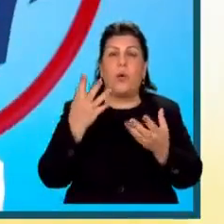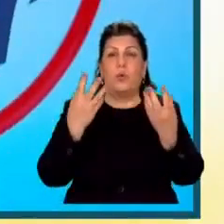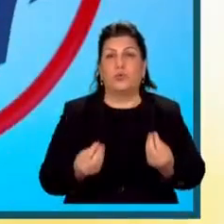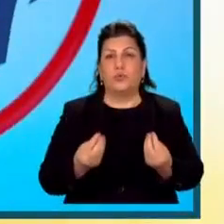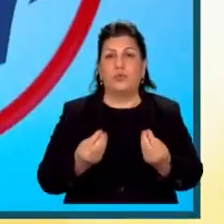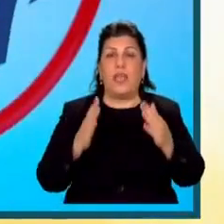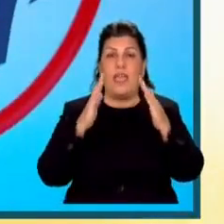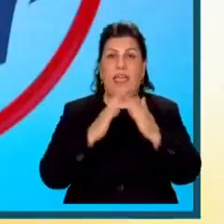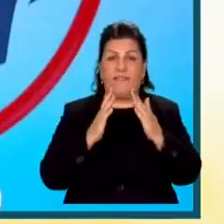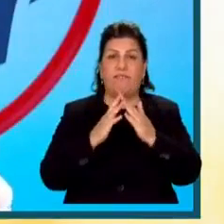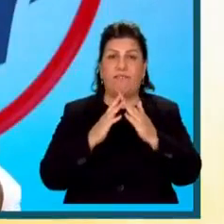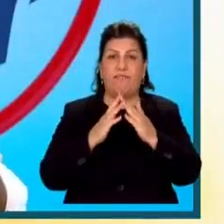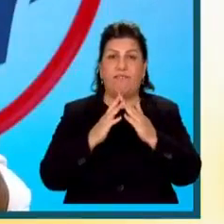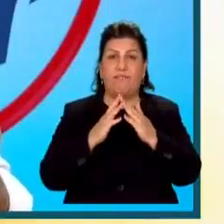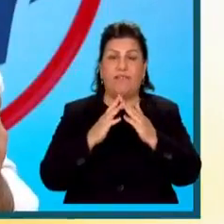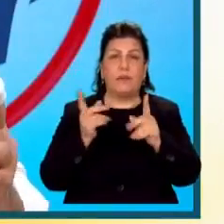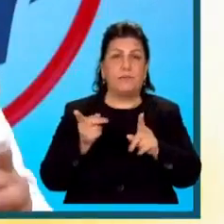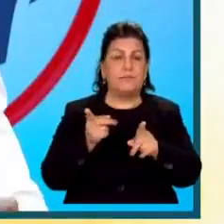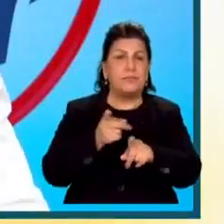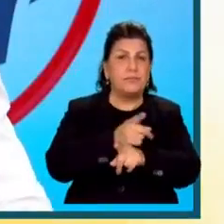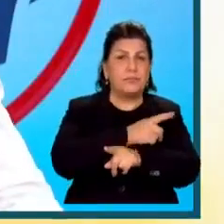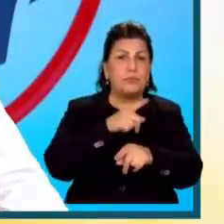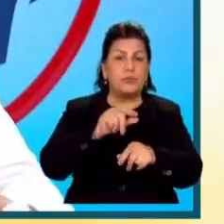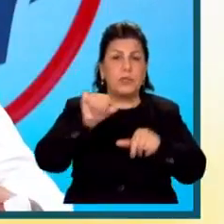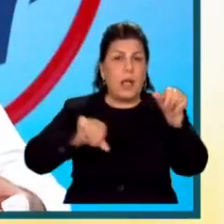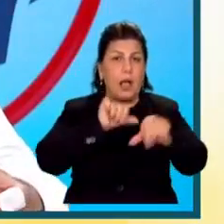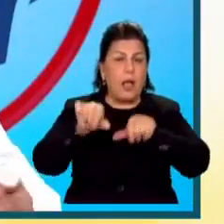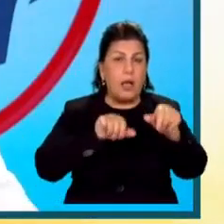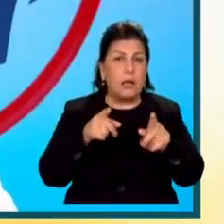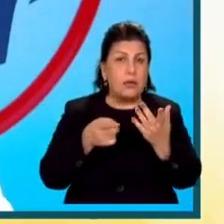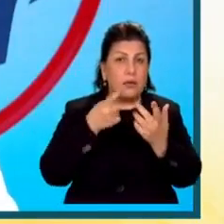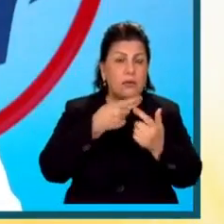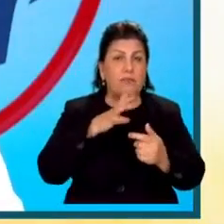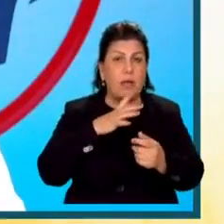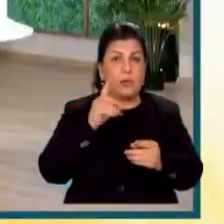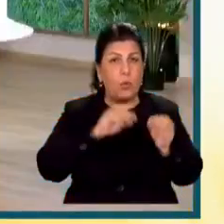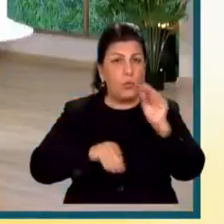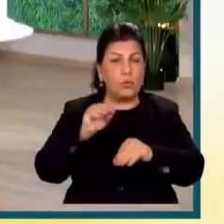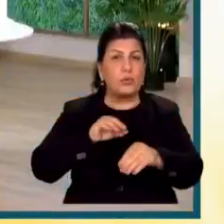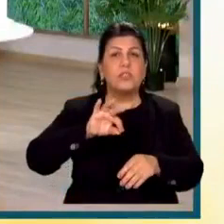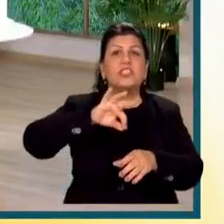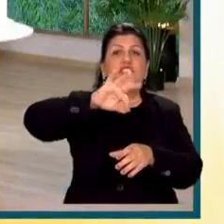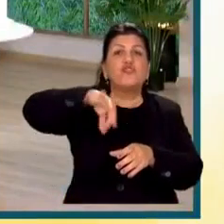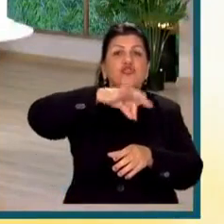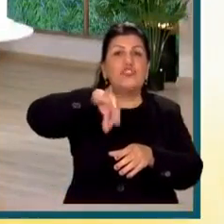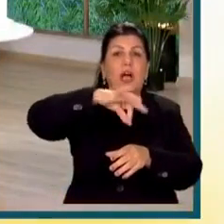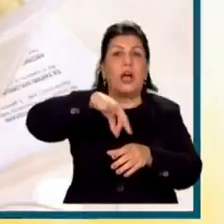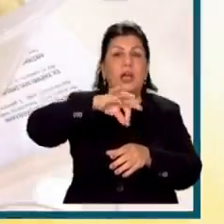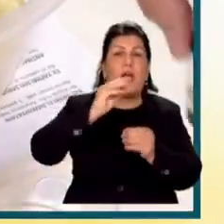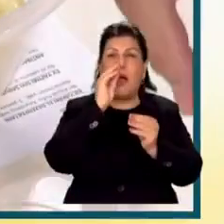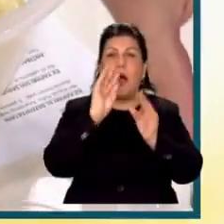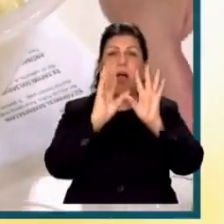evinizde her türlü bu tarz ya aromatik yağlardan varsa katabilirsiniz ben gene en sevdiğim çay ağacı yanından da